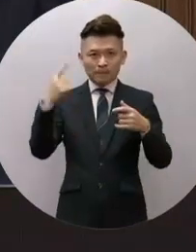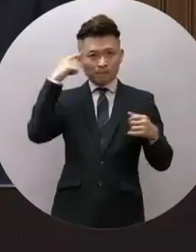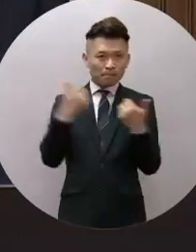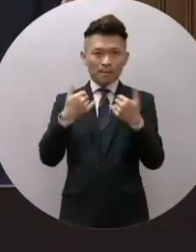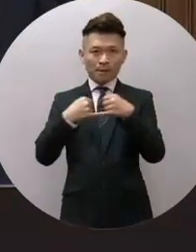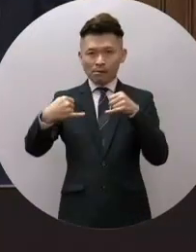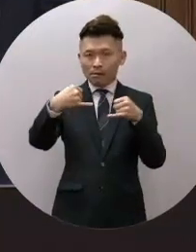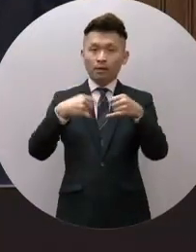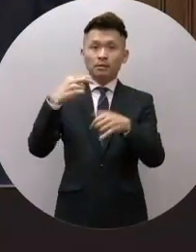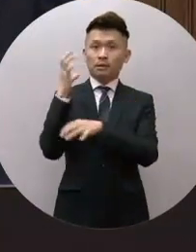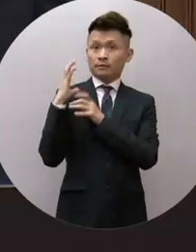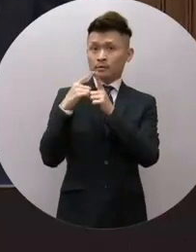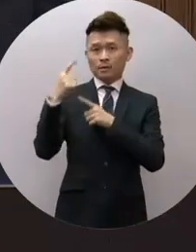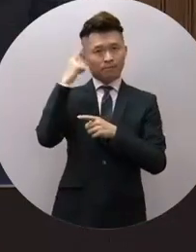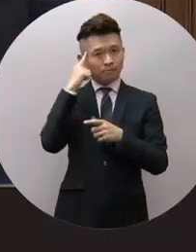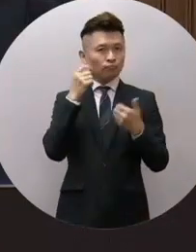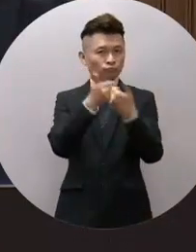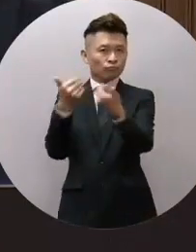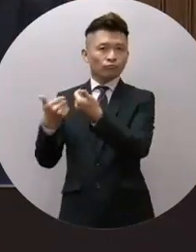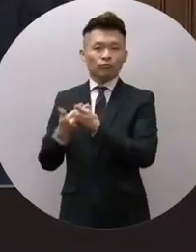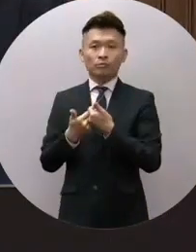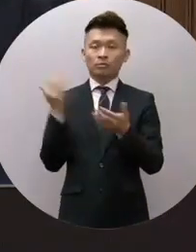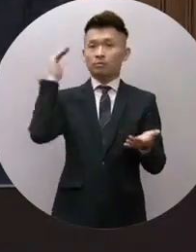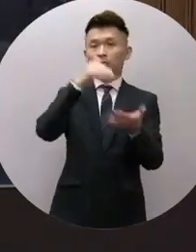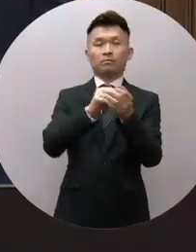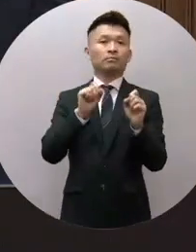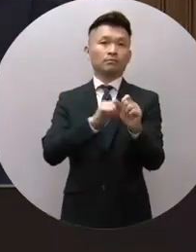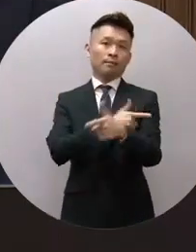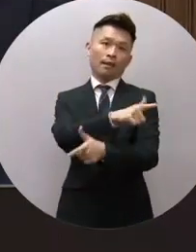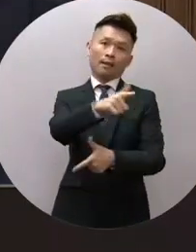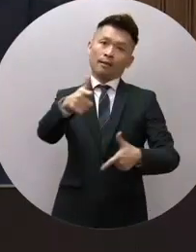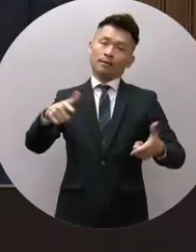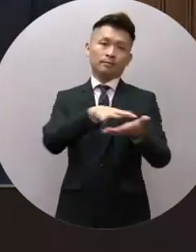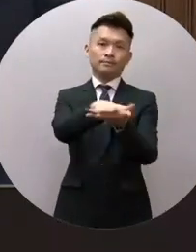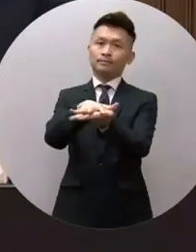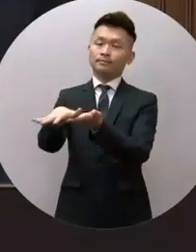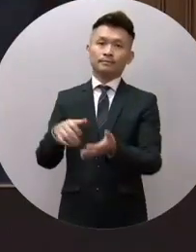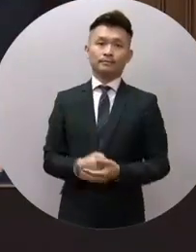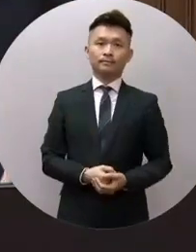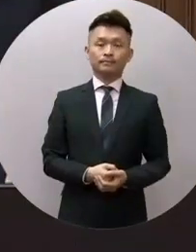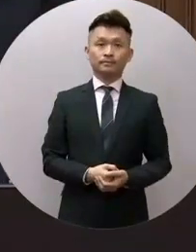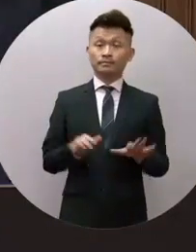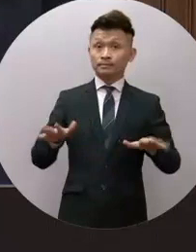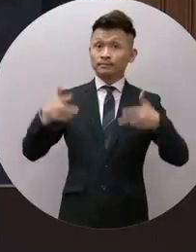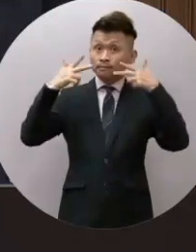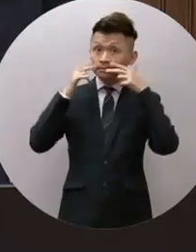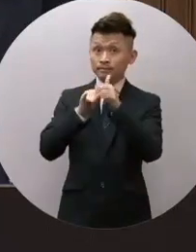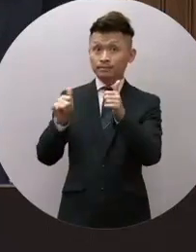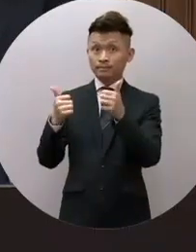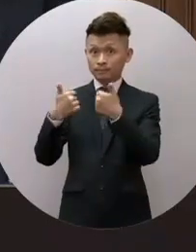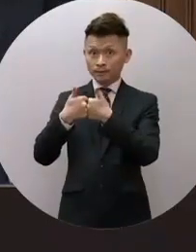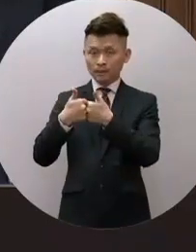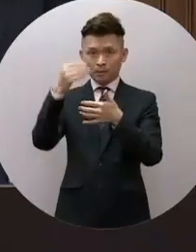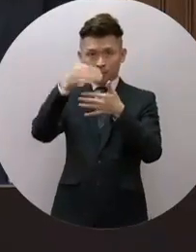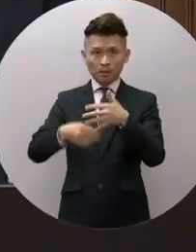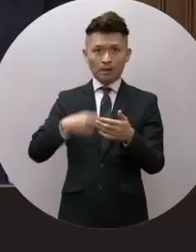多承办人员自己的看法不同在里头，所以会造成结果的不同。所以我认为就是说，现在因为原民会的规定跟标准